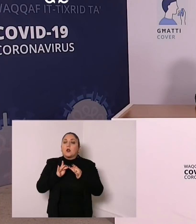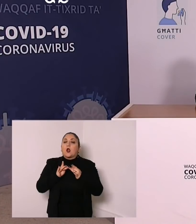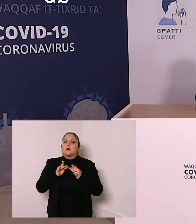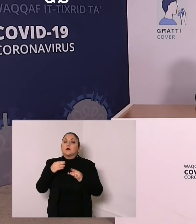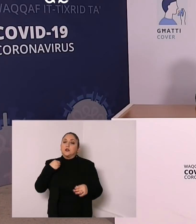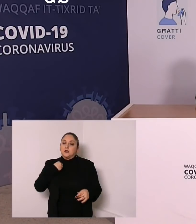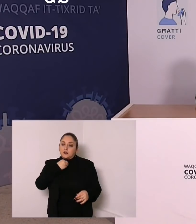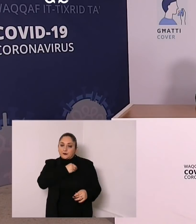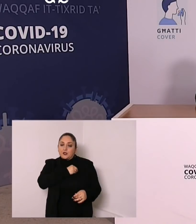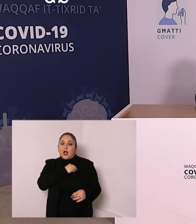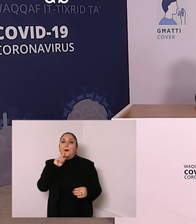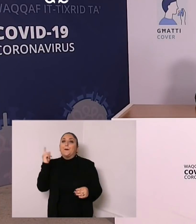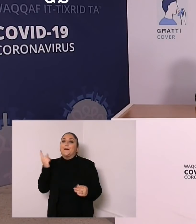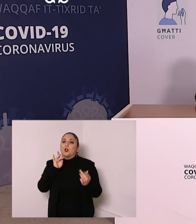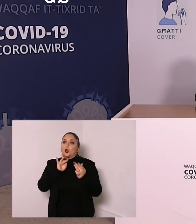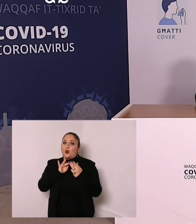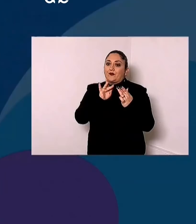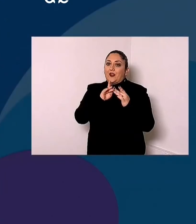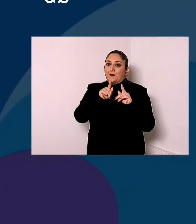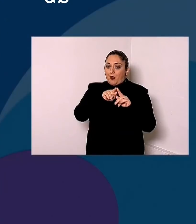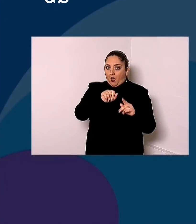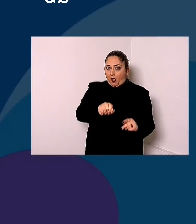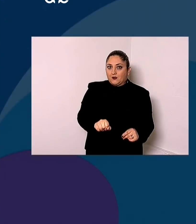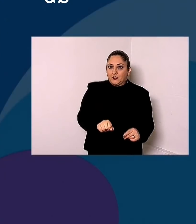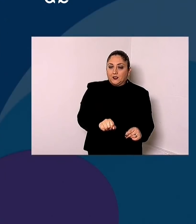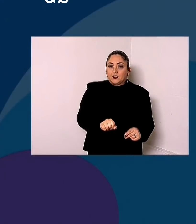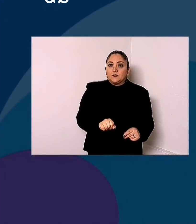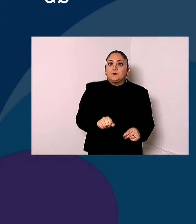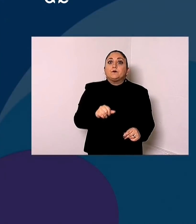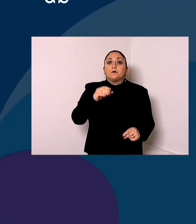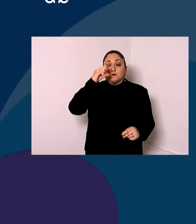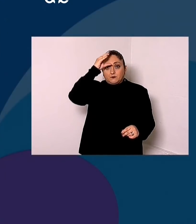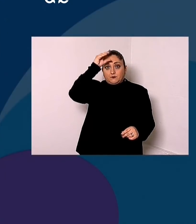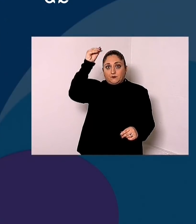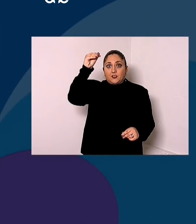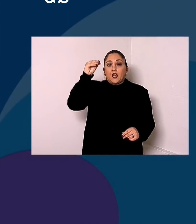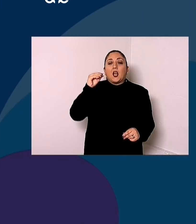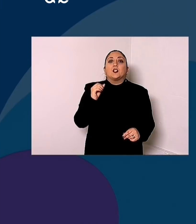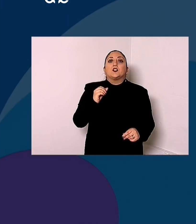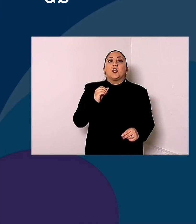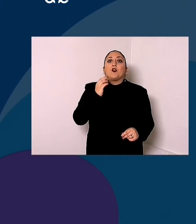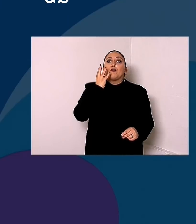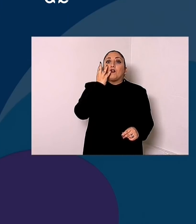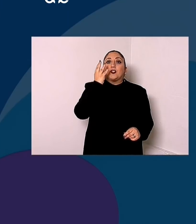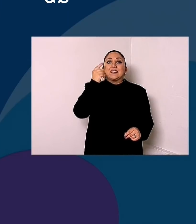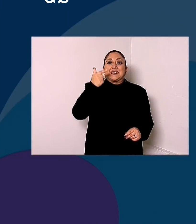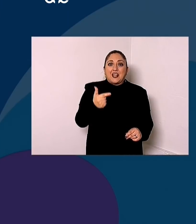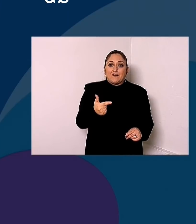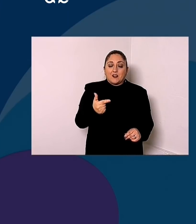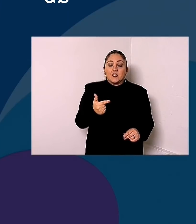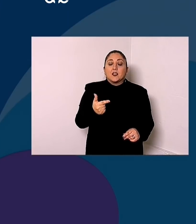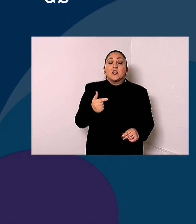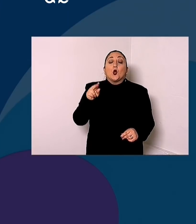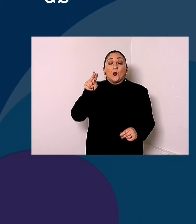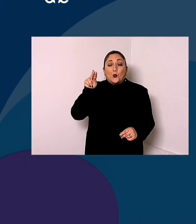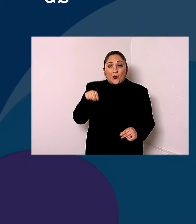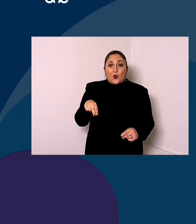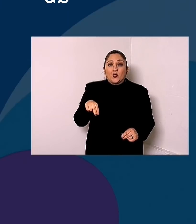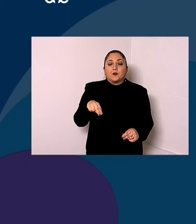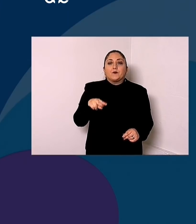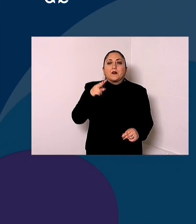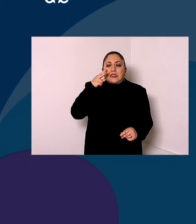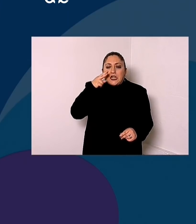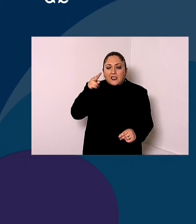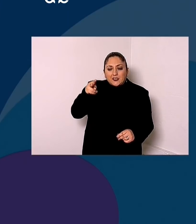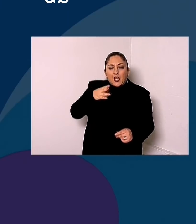anka xi pazjenti oħrajn. U kellna raġel ta' 47 sena li wkoll